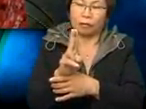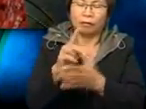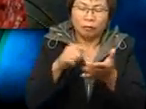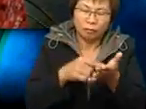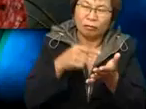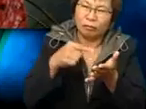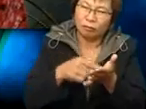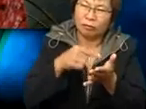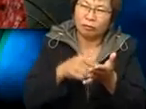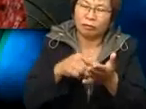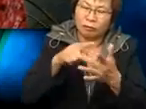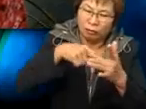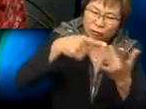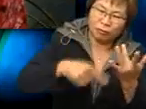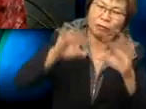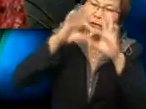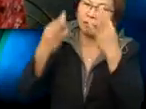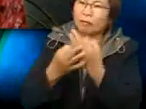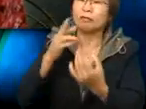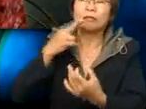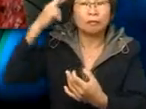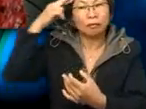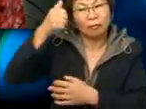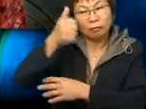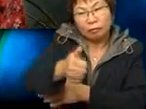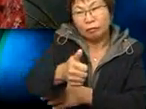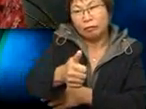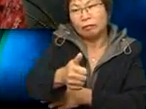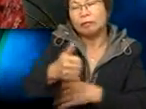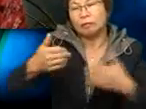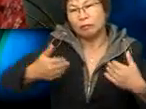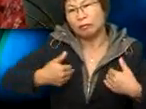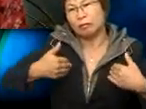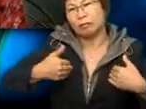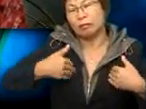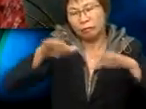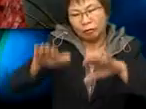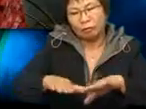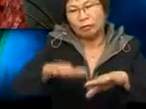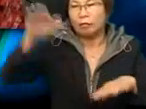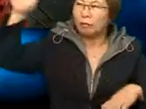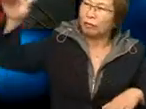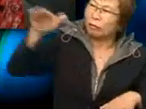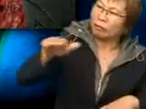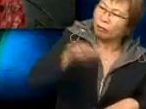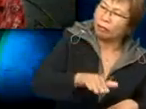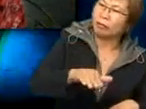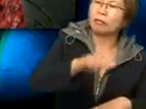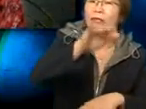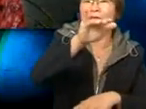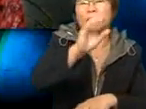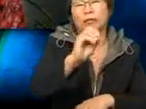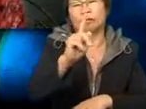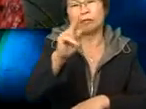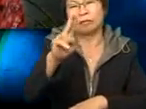Kadangkala di kalangan keluarga remaja sendiri mempunyai adik-beradik yang kurang